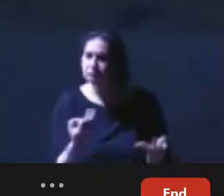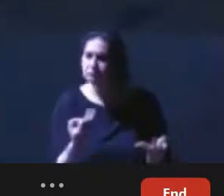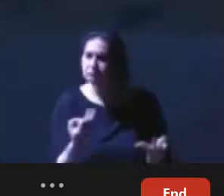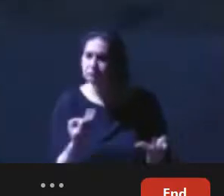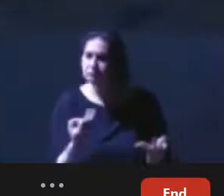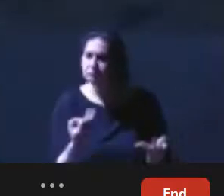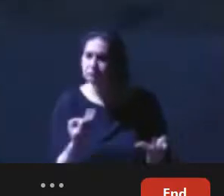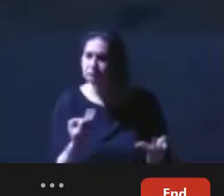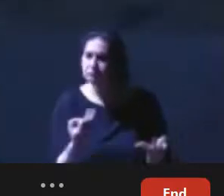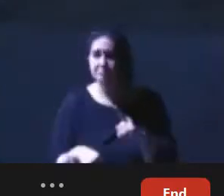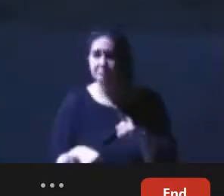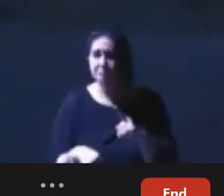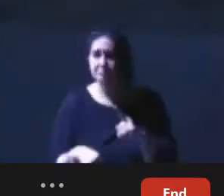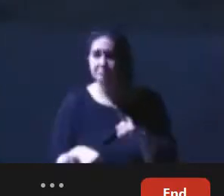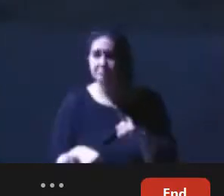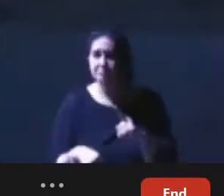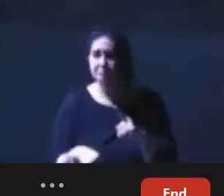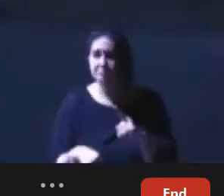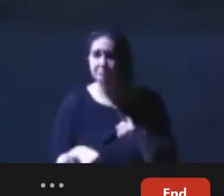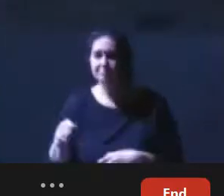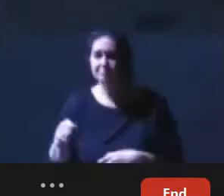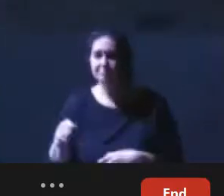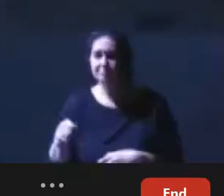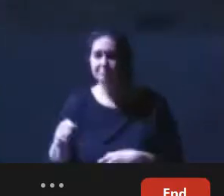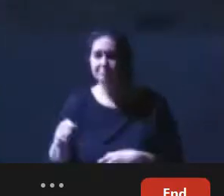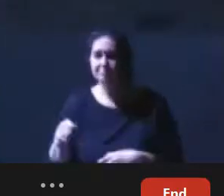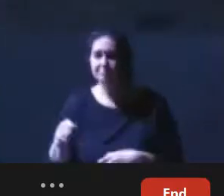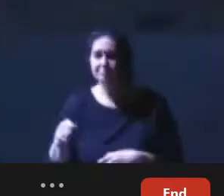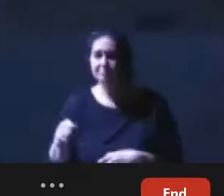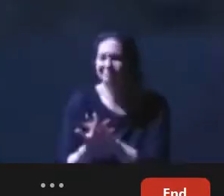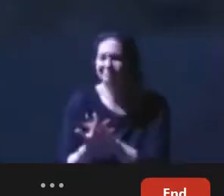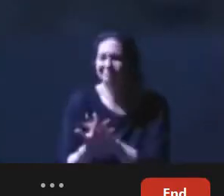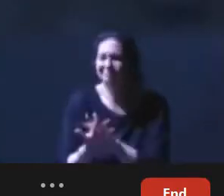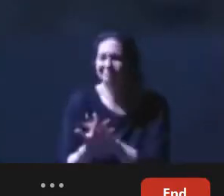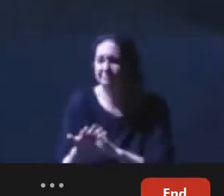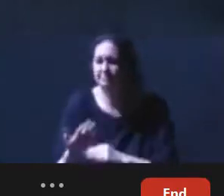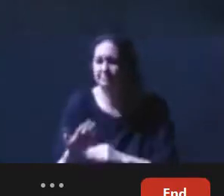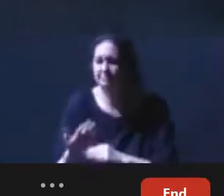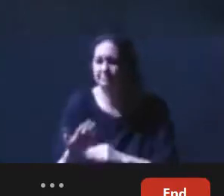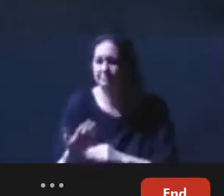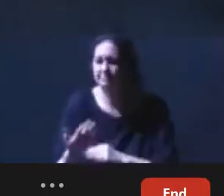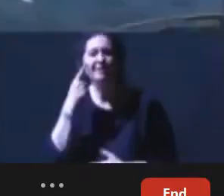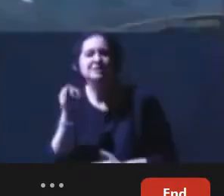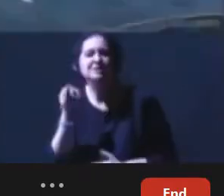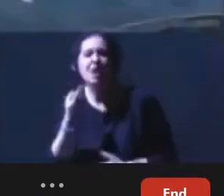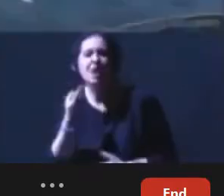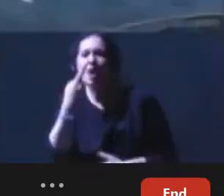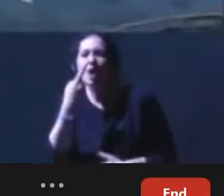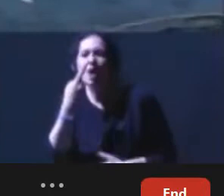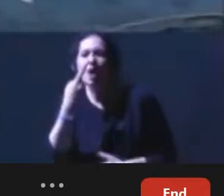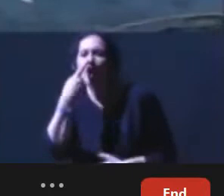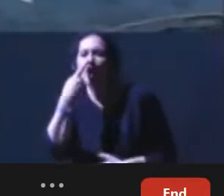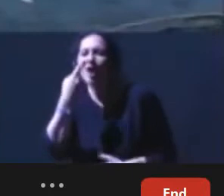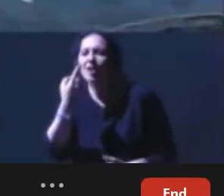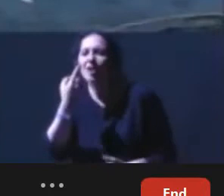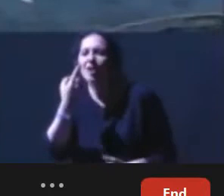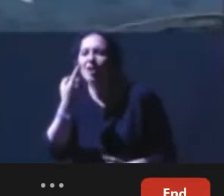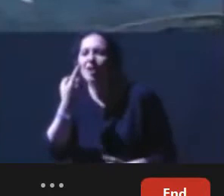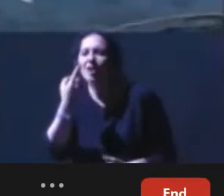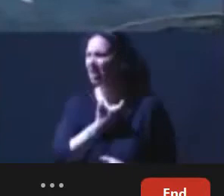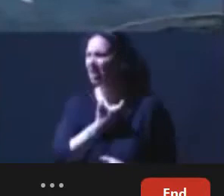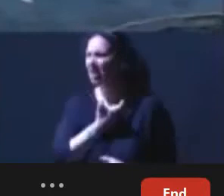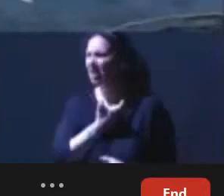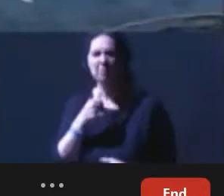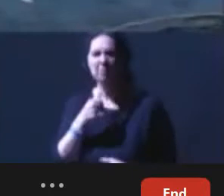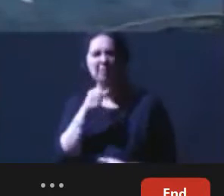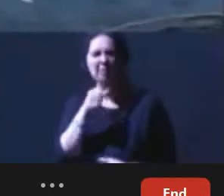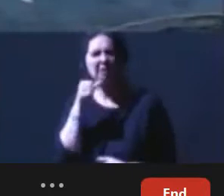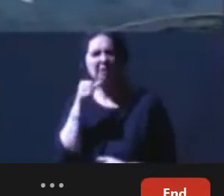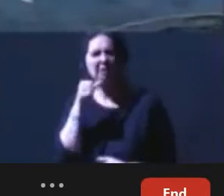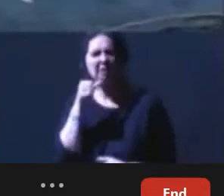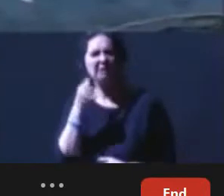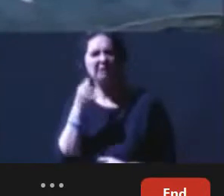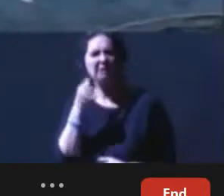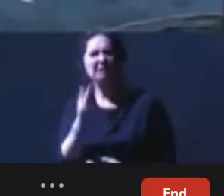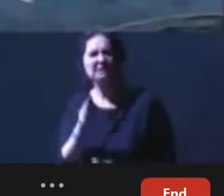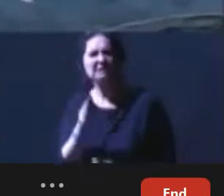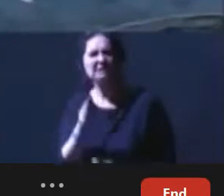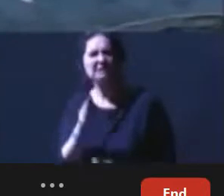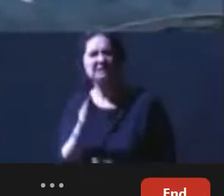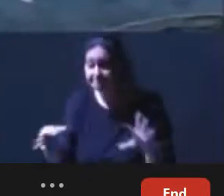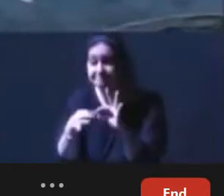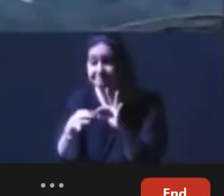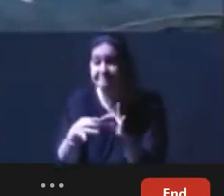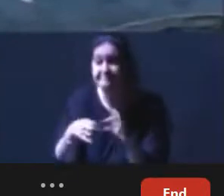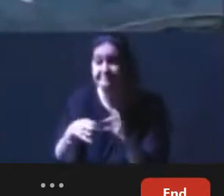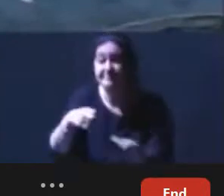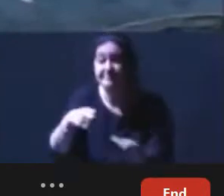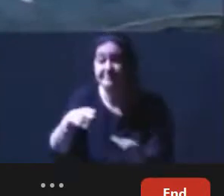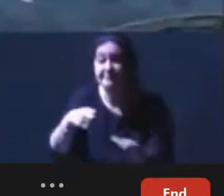cả y tế hay là năng lượng cái gì, nó liên quan gì đến chúng ta. Thế cái nước hoa mà chúng ta có thể sản xuất này, nó sẽ có ở trong cái